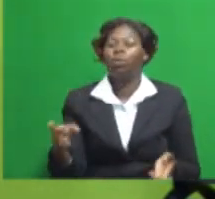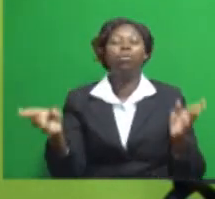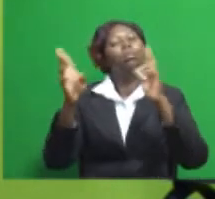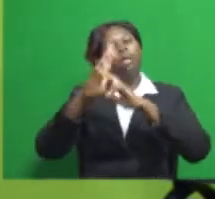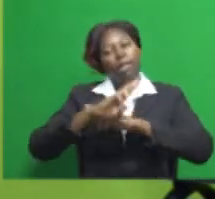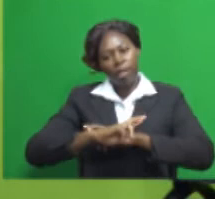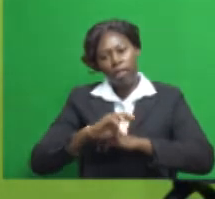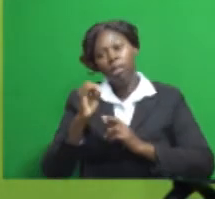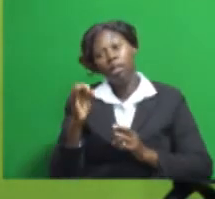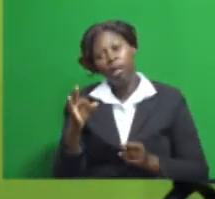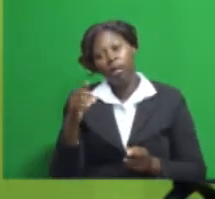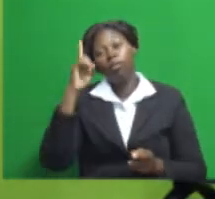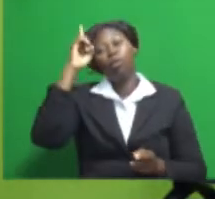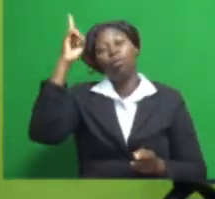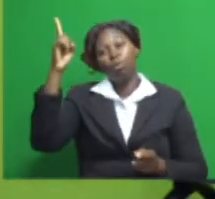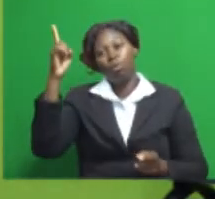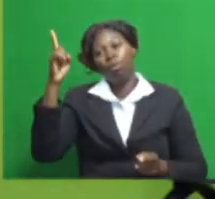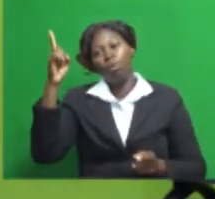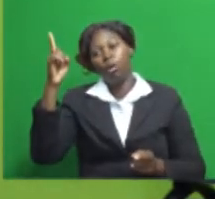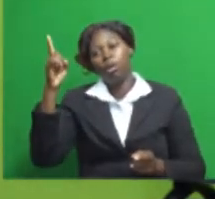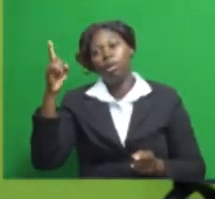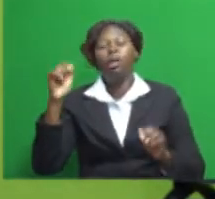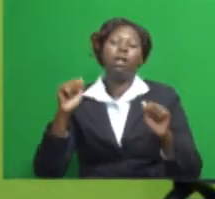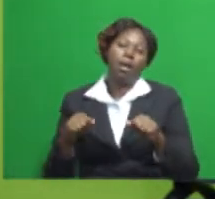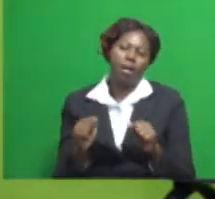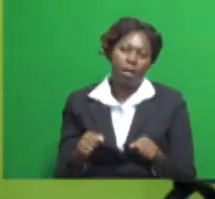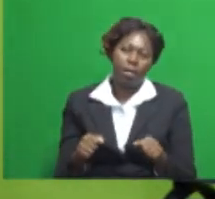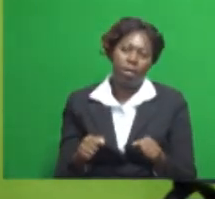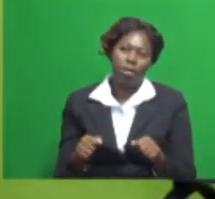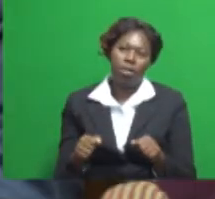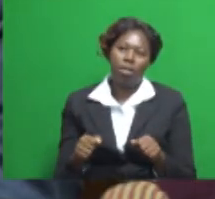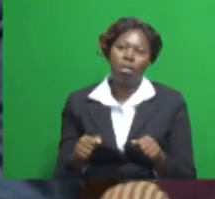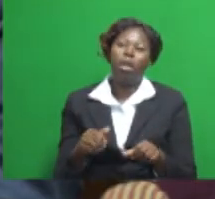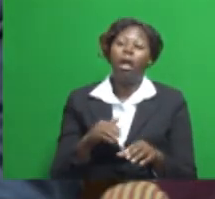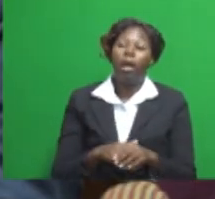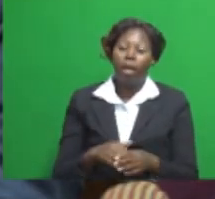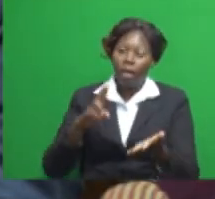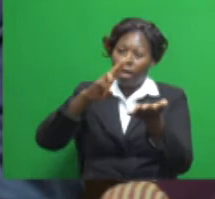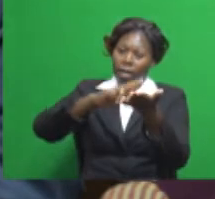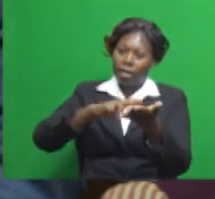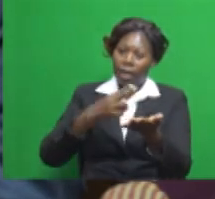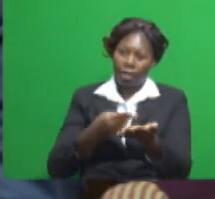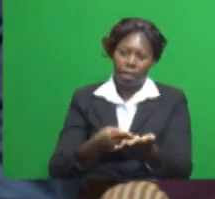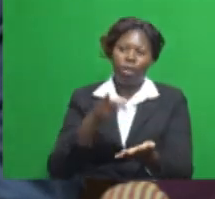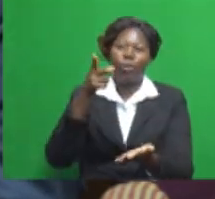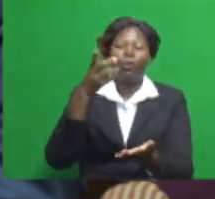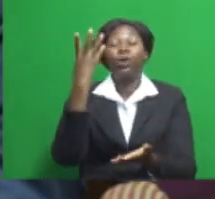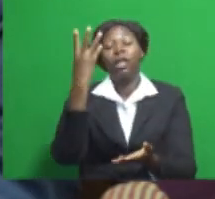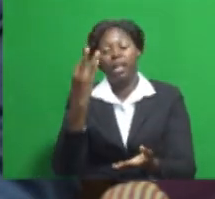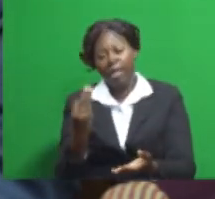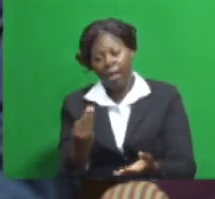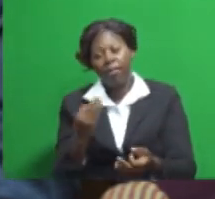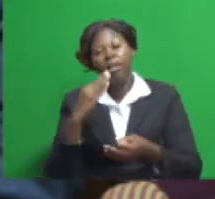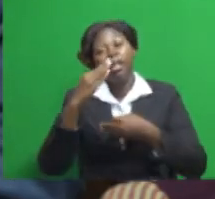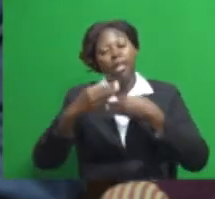Pamongo changopiwa 2 years. But pa resurrection, uchawana eternity. Mm-hmm. Saka kurwirwa vanhu vaMwari tofana